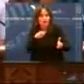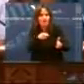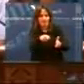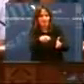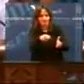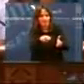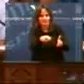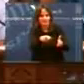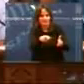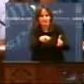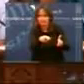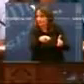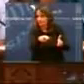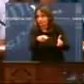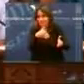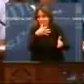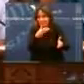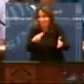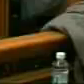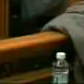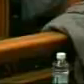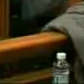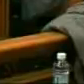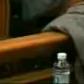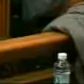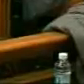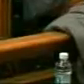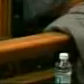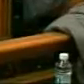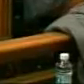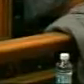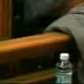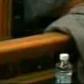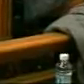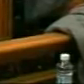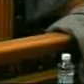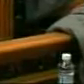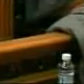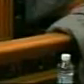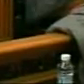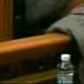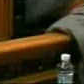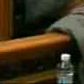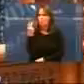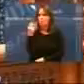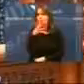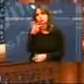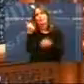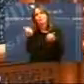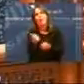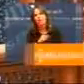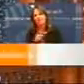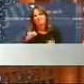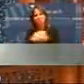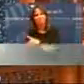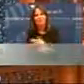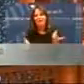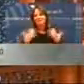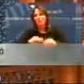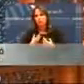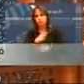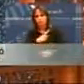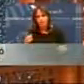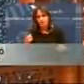són vostès qui se volen desmarcar del consens. El Partit Popular de Palma no vol tramvia. Quan vostès,